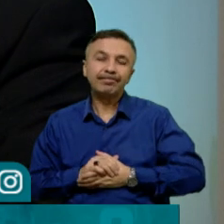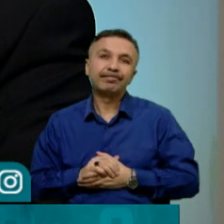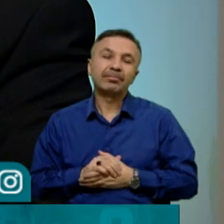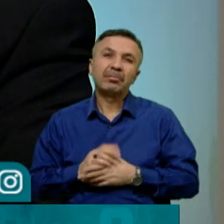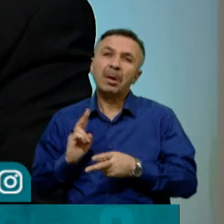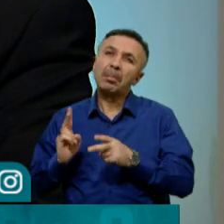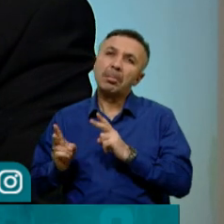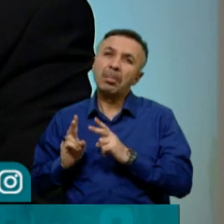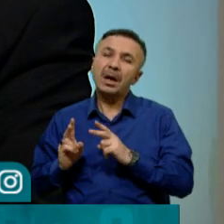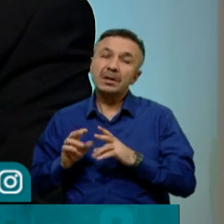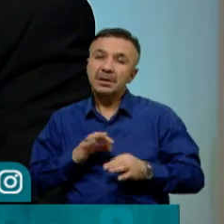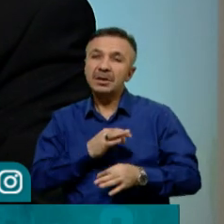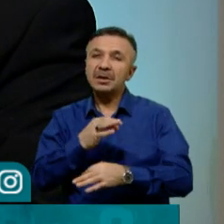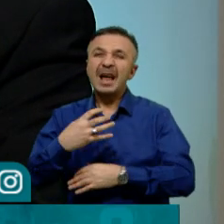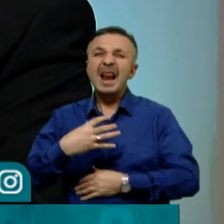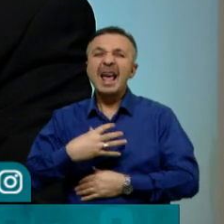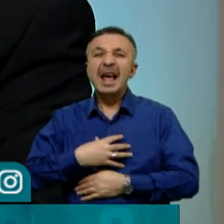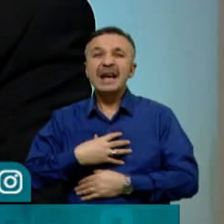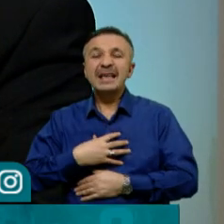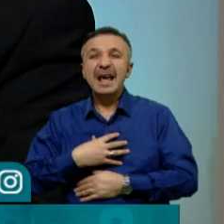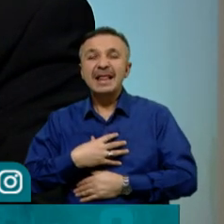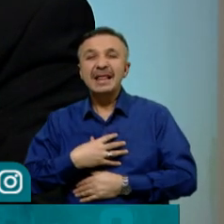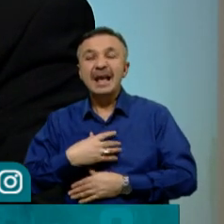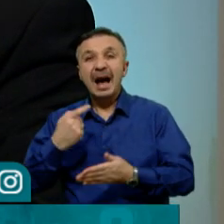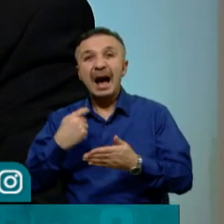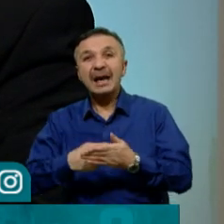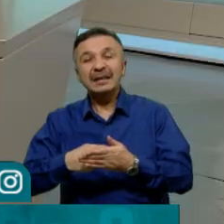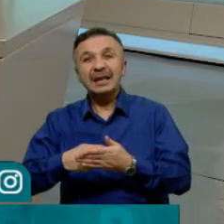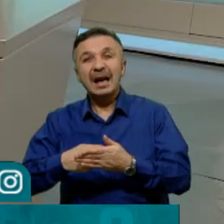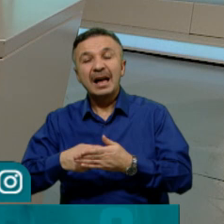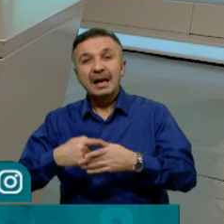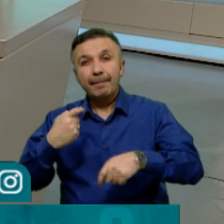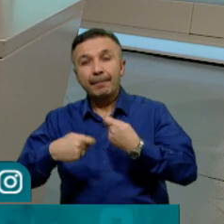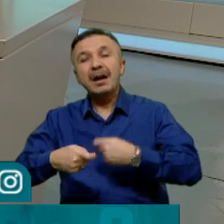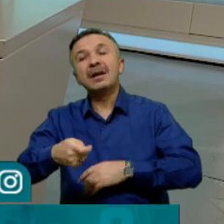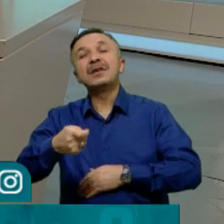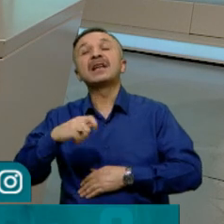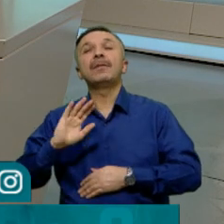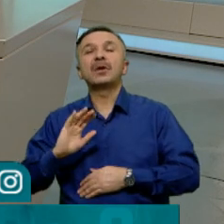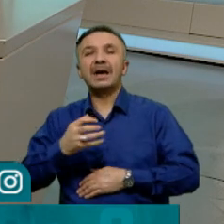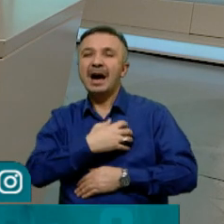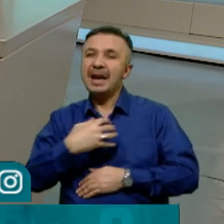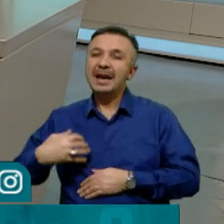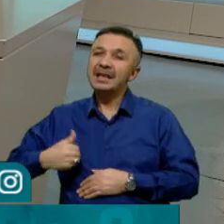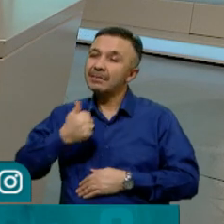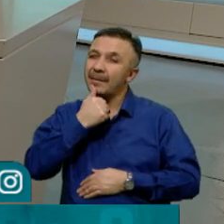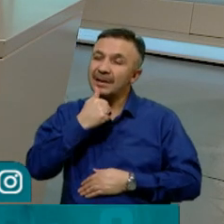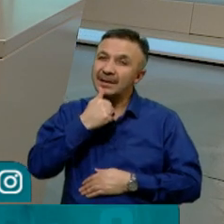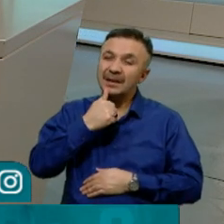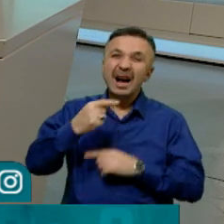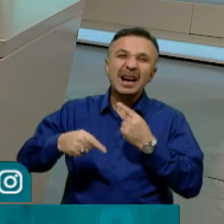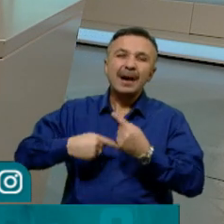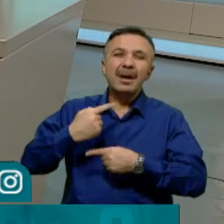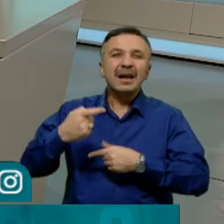kişiler kendi adlarına alamıyorlar da işte annesinin babasının akrabasının adını